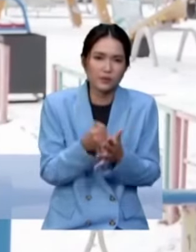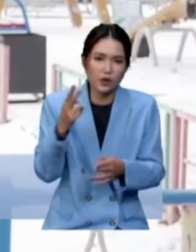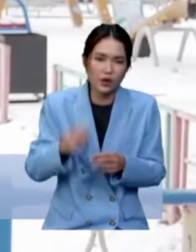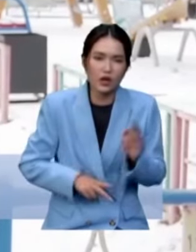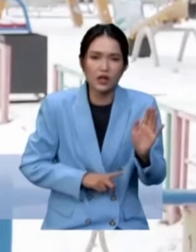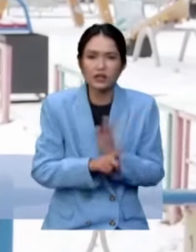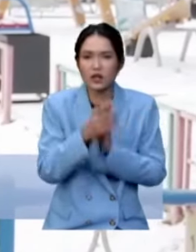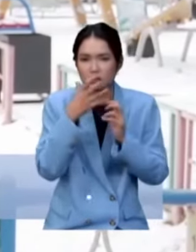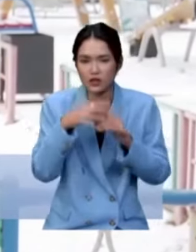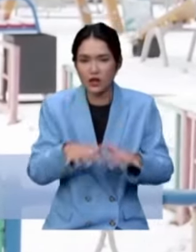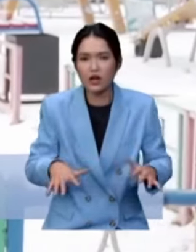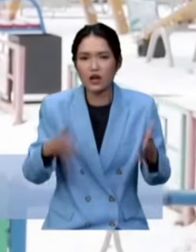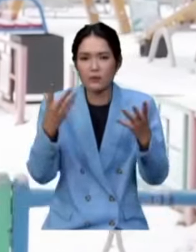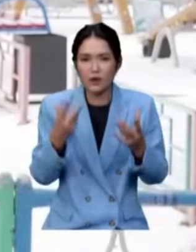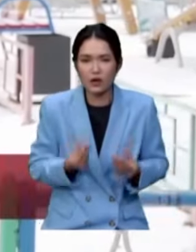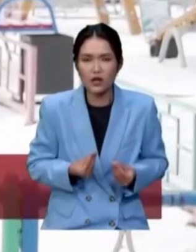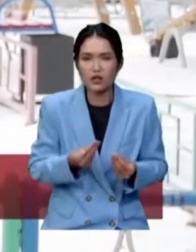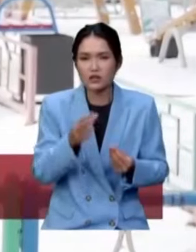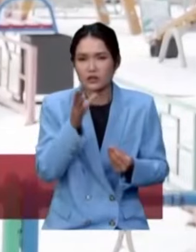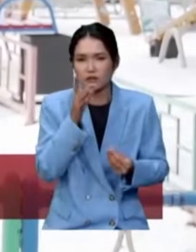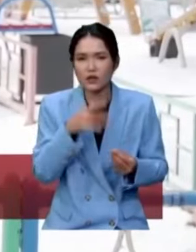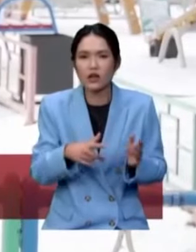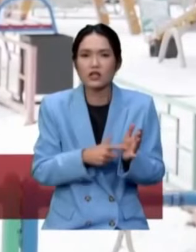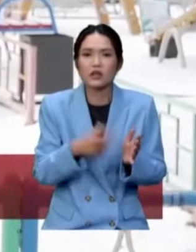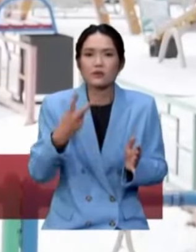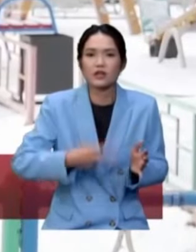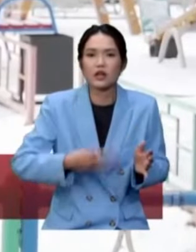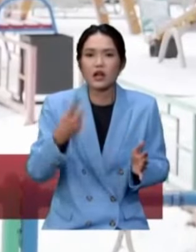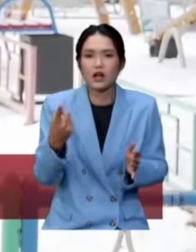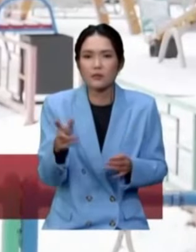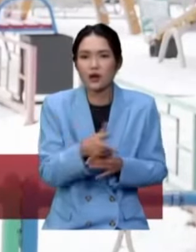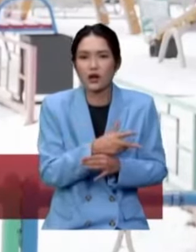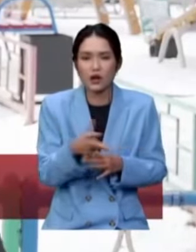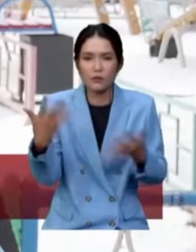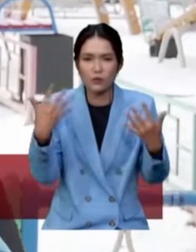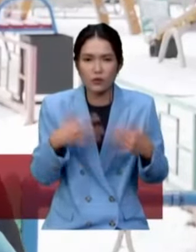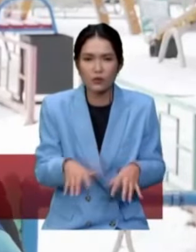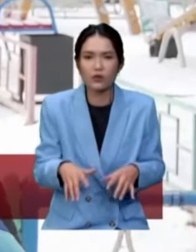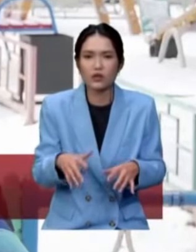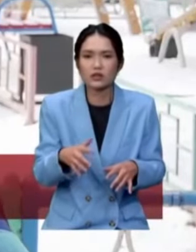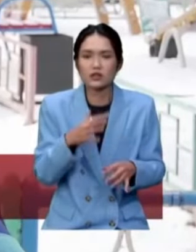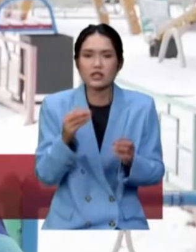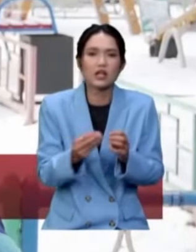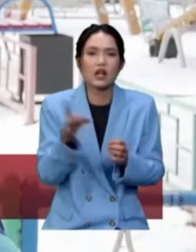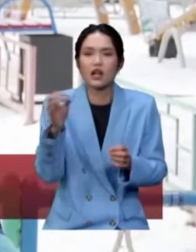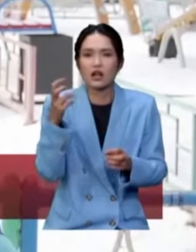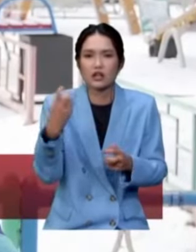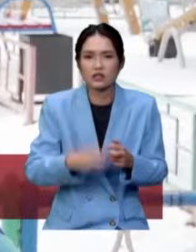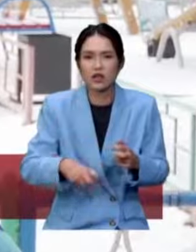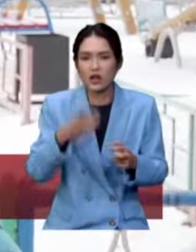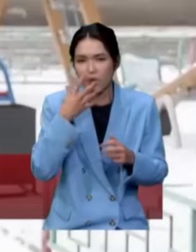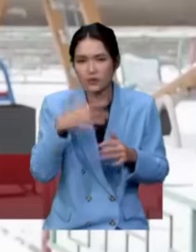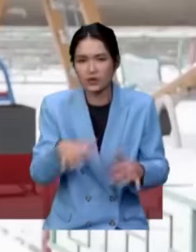начало отопительного осеннего сезона. По 721 камере уже 10 раз было повреждение в